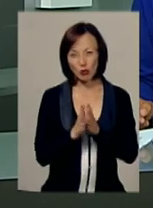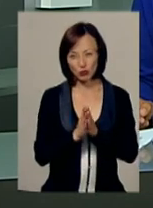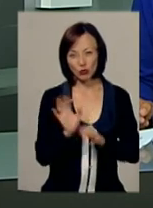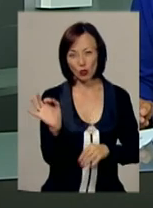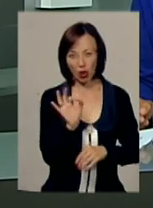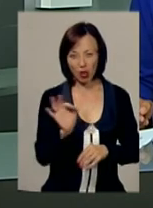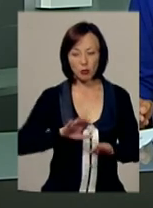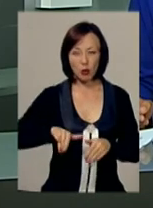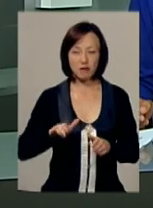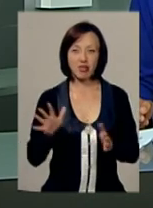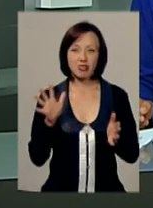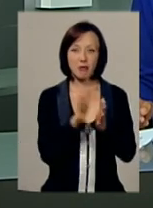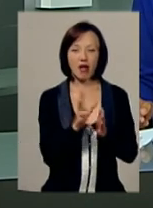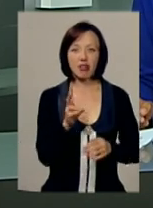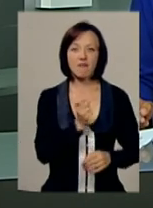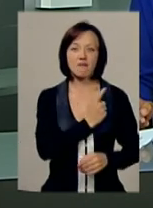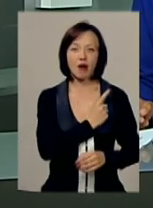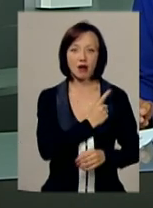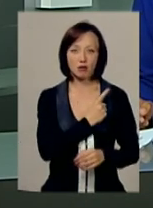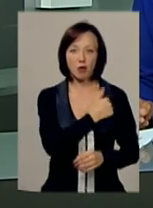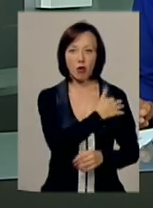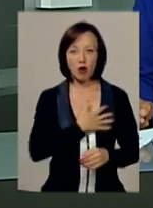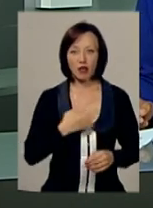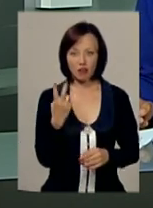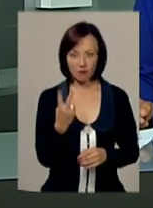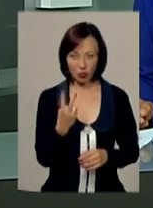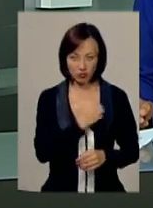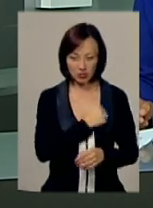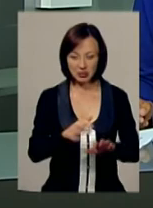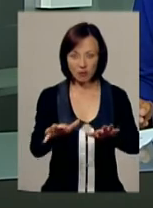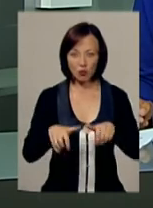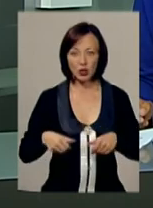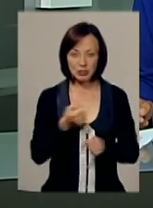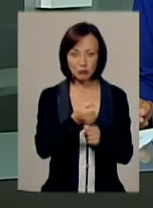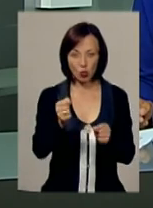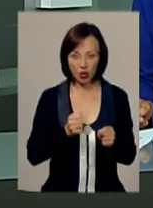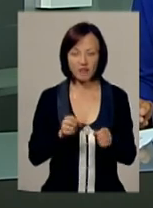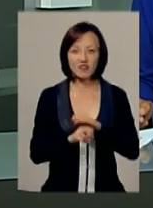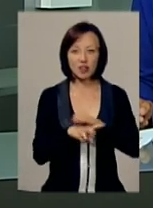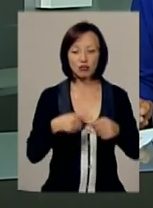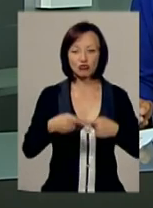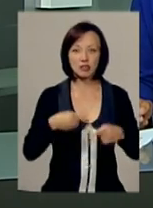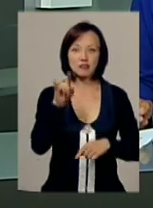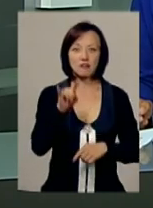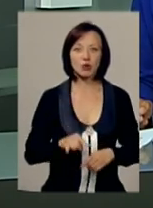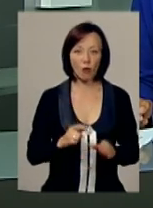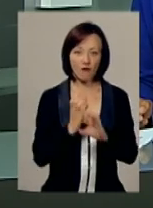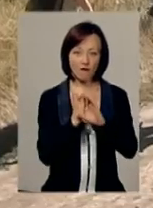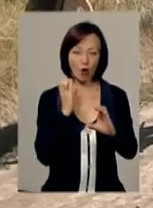туалет, потім напали на варту, поранили 2 конвоїрів, заволоділи їхньою табельною зброєю та втекли через вікно